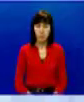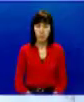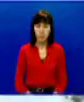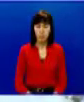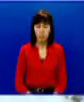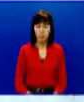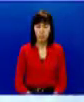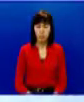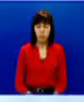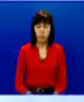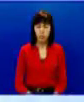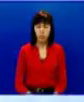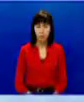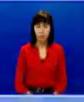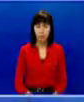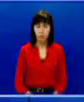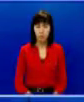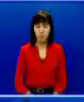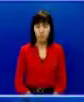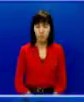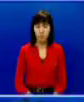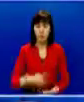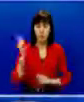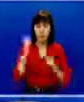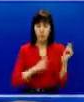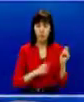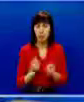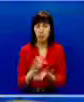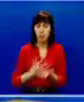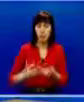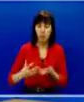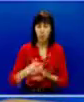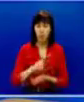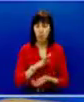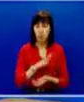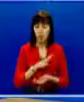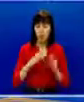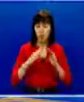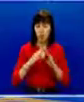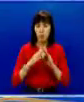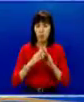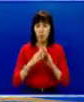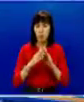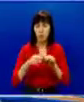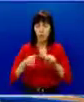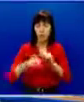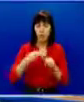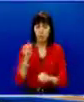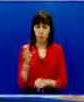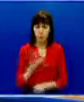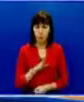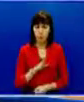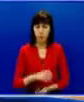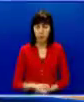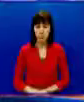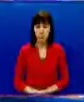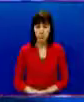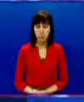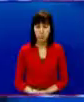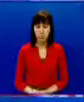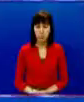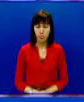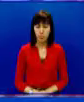Жаңбыр жауған, сөйтіп артынан су тамшылап, арты құлады, бірінші үйіміздің арты құлады. Жаңбырдың